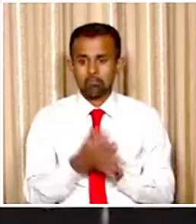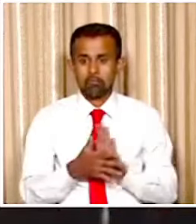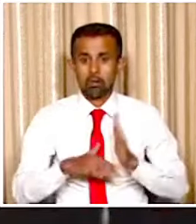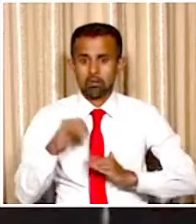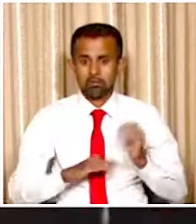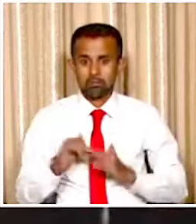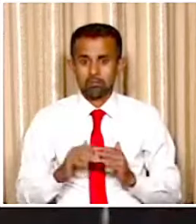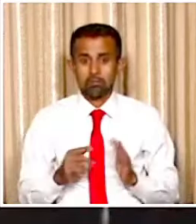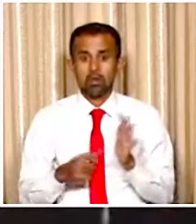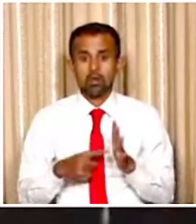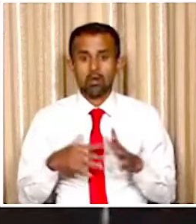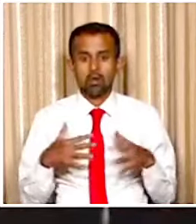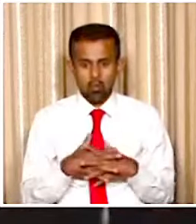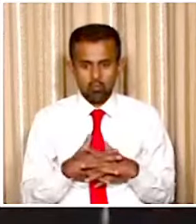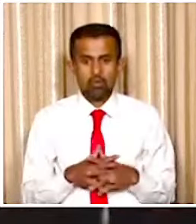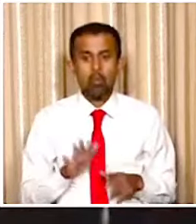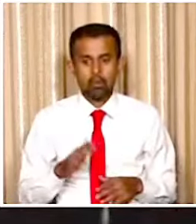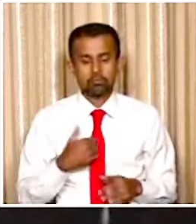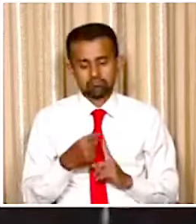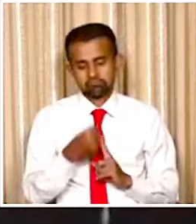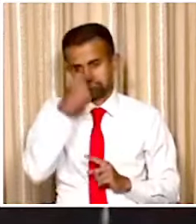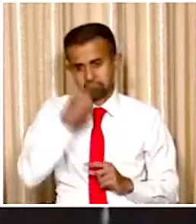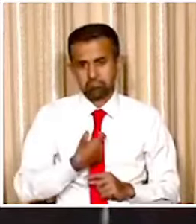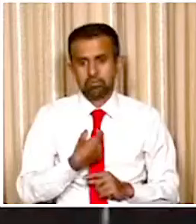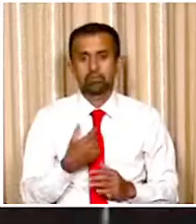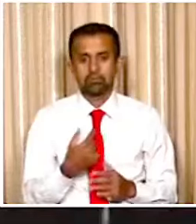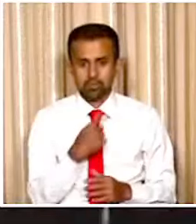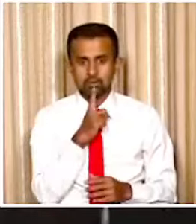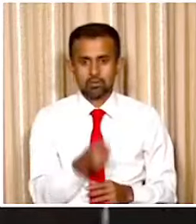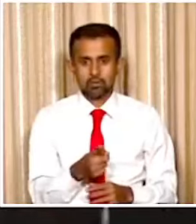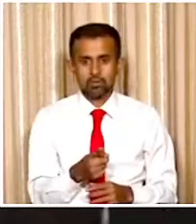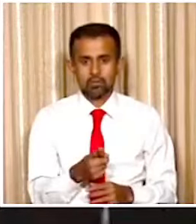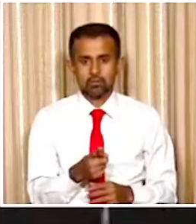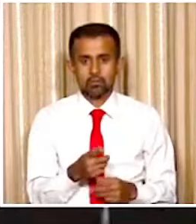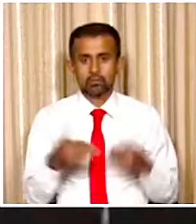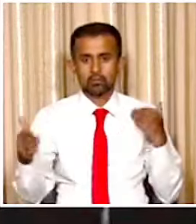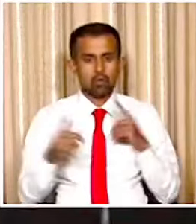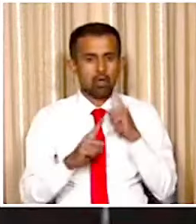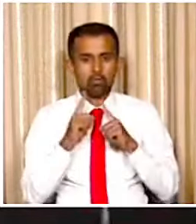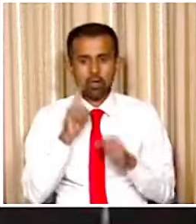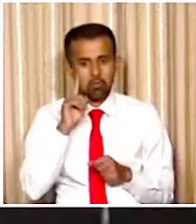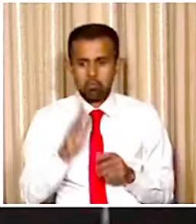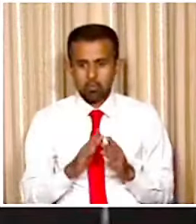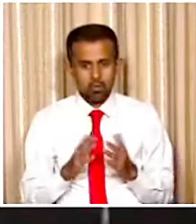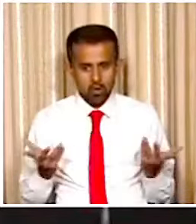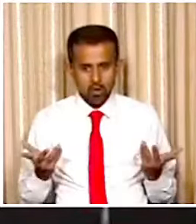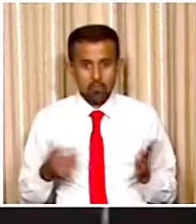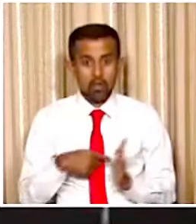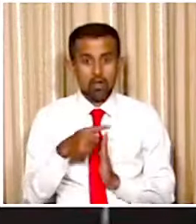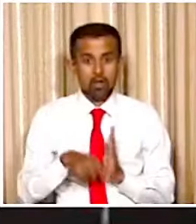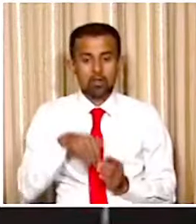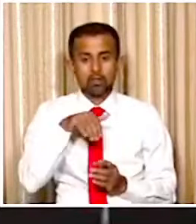කිසි නීතියක් ක්‍රියාත්මක වෙන්න ඕනි. ඒක මගේ පෞද්ගලික විශ්වාසය. ඒ නිසා මම දීර්ඝ වශයෙන් කතා කරන්න බලාපොරොත්තු වෙන්නේ නැහැ. මේ රට